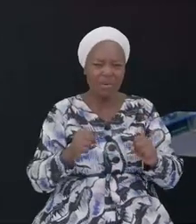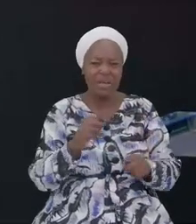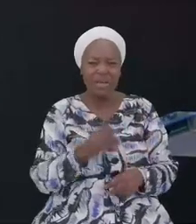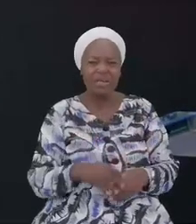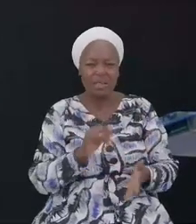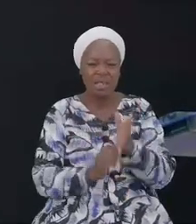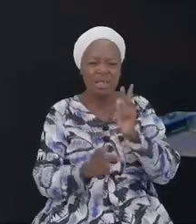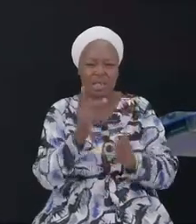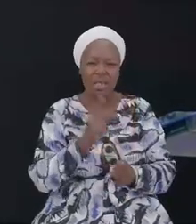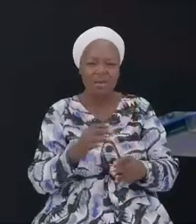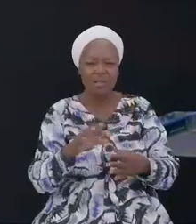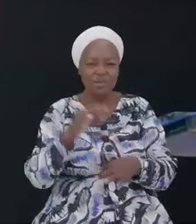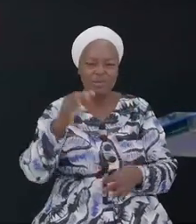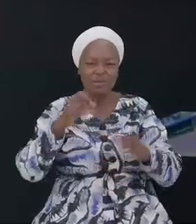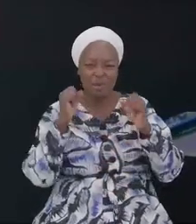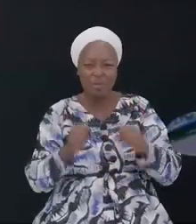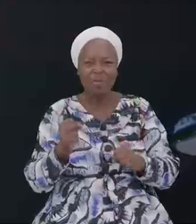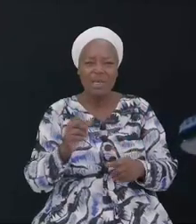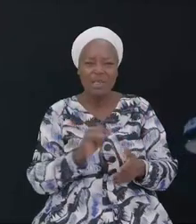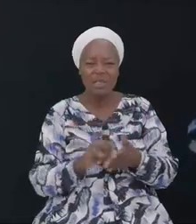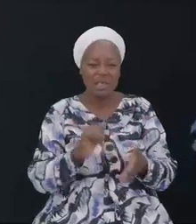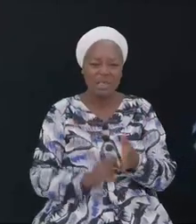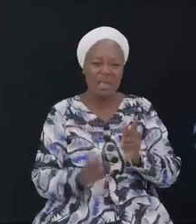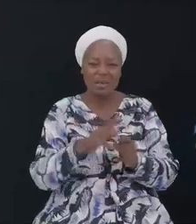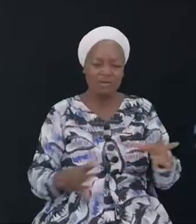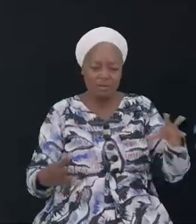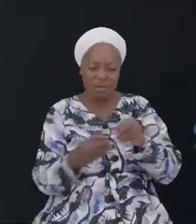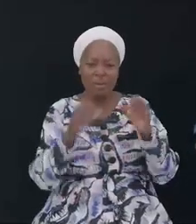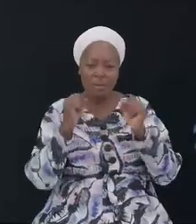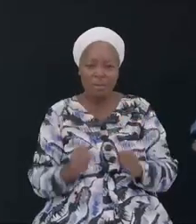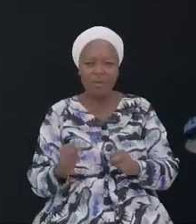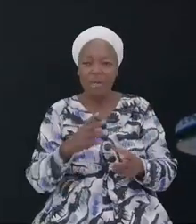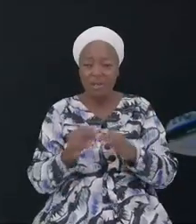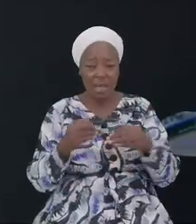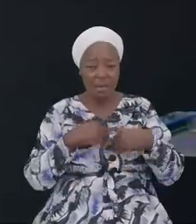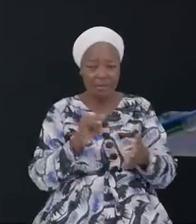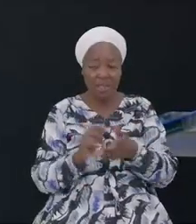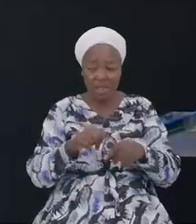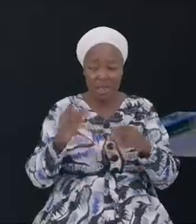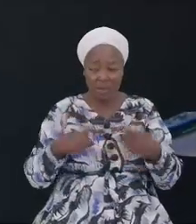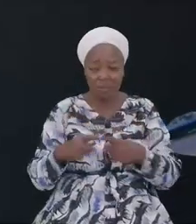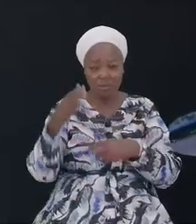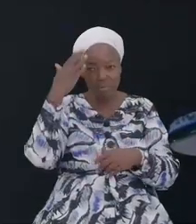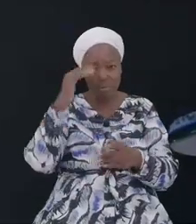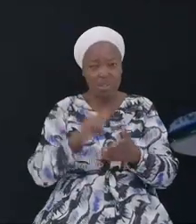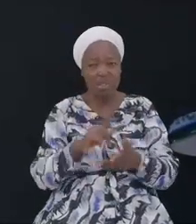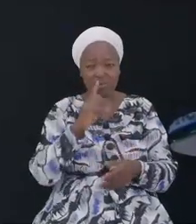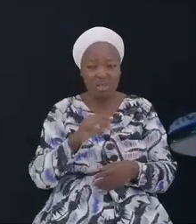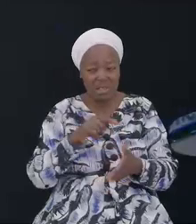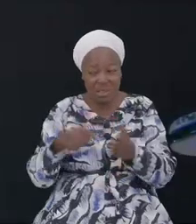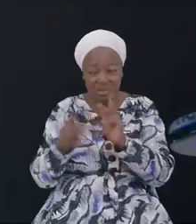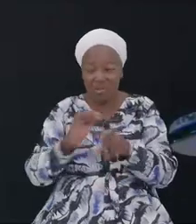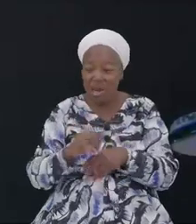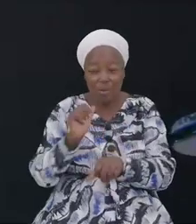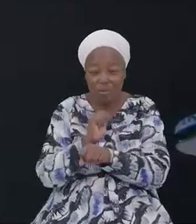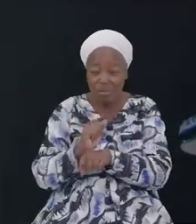ce type de puissance spirituelle, de puissance de gang, de malfaiteur, si vous savez, et qui sont en